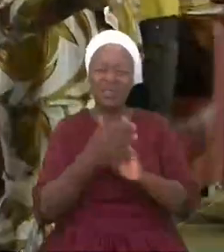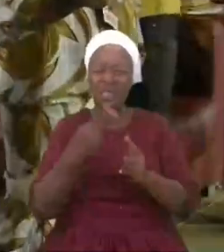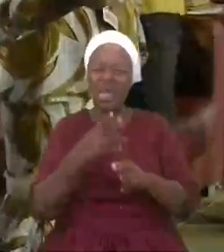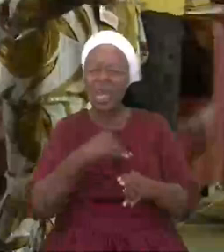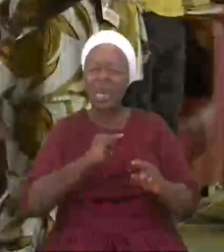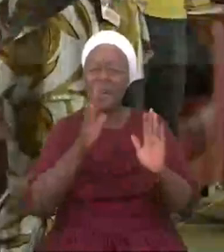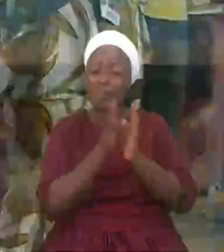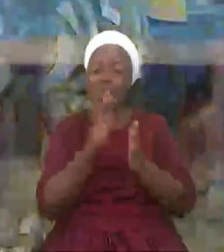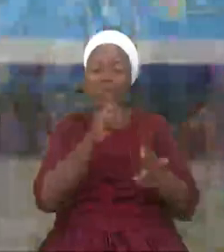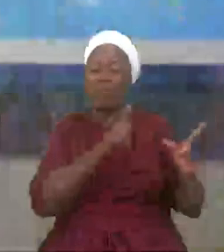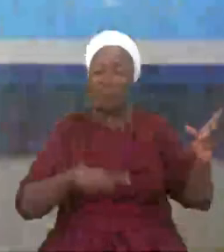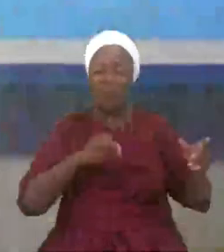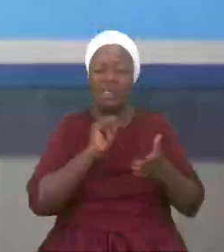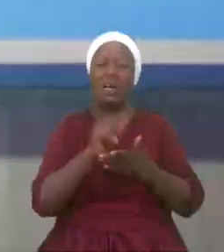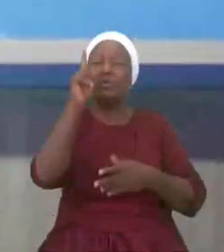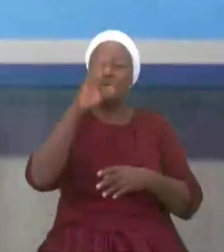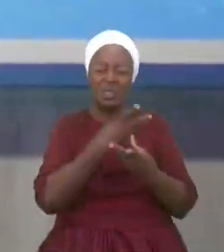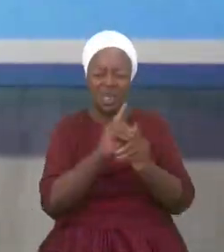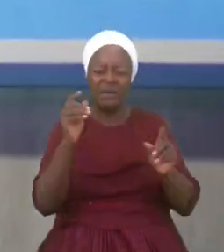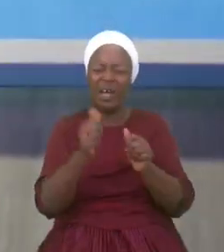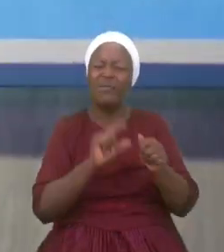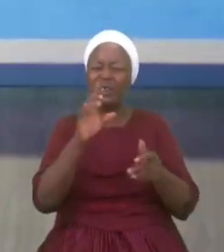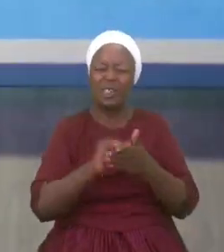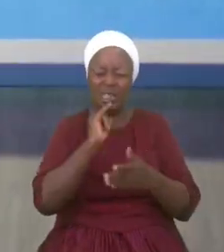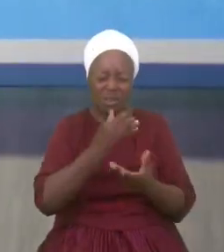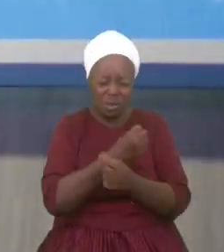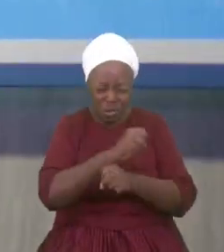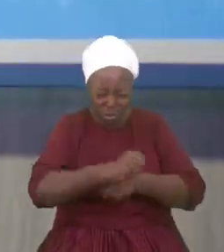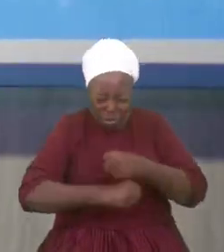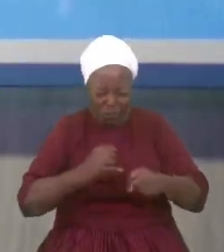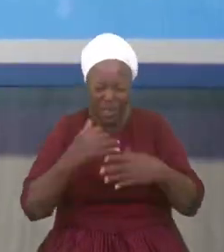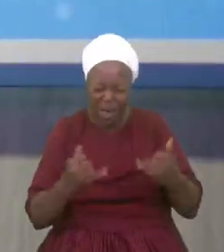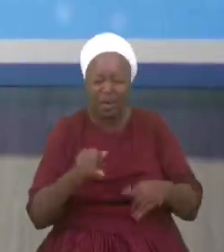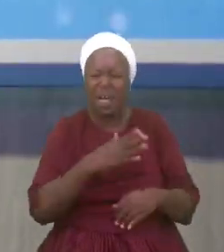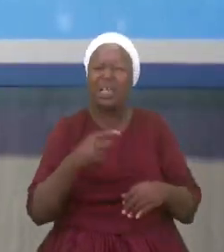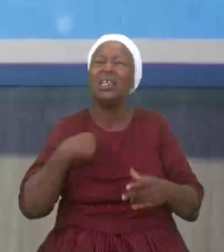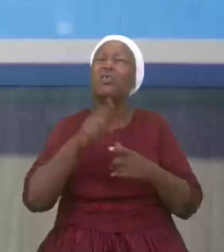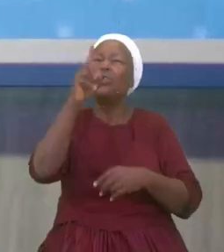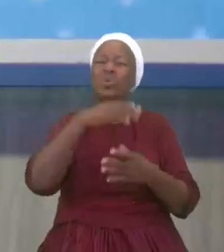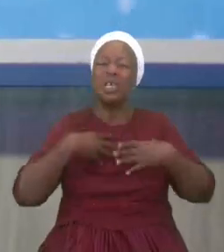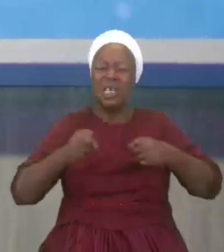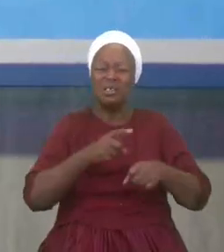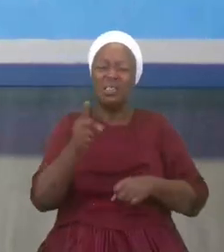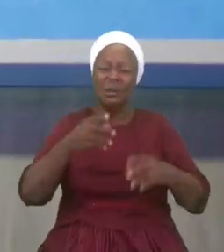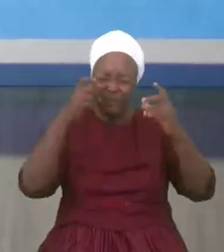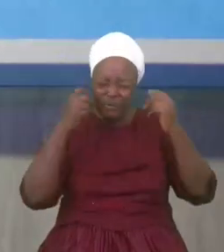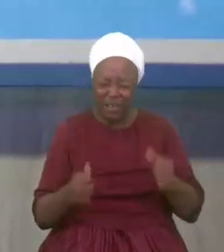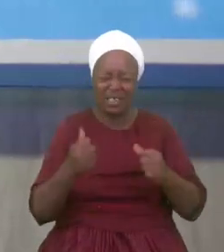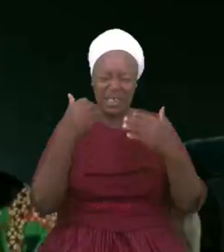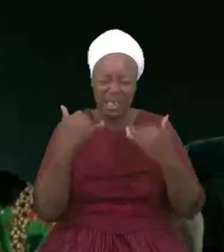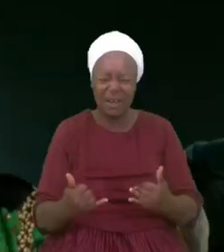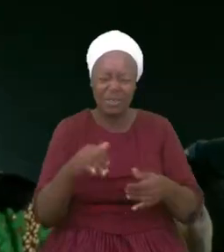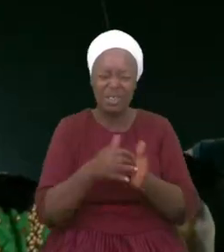a l'hémorragie je peux que l'hémorragie s'arrête maintenant et je prie maintenant que tu délivre tout le monde qui souffre